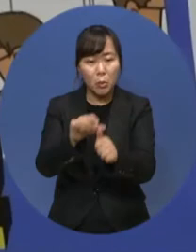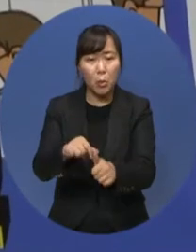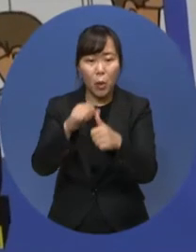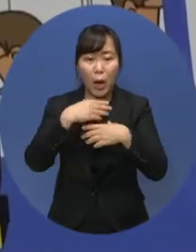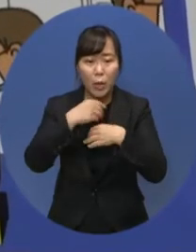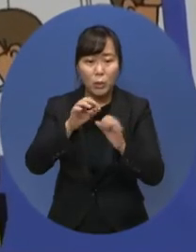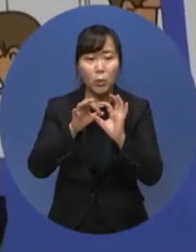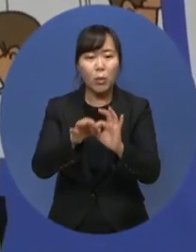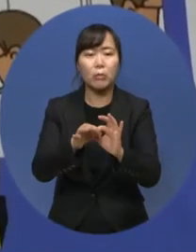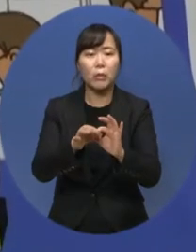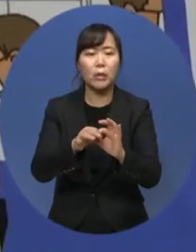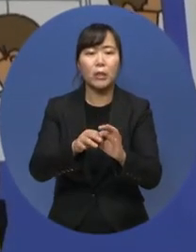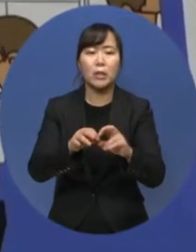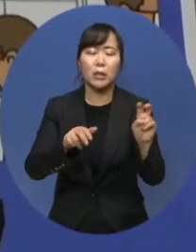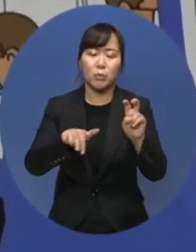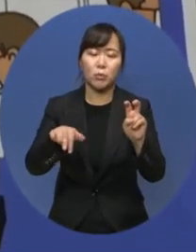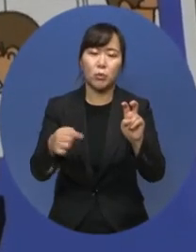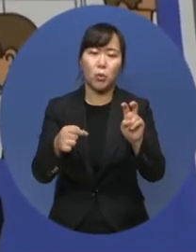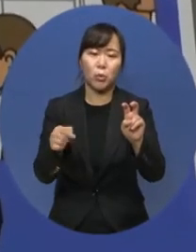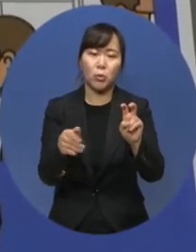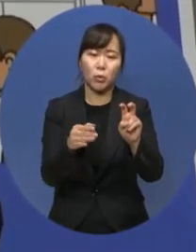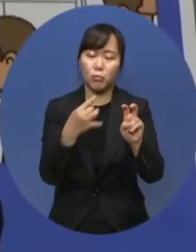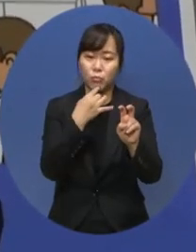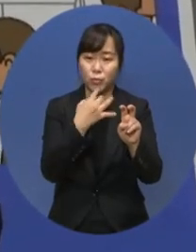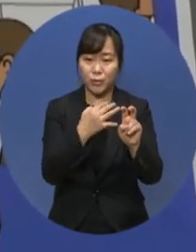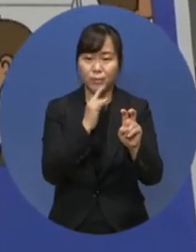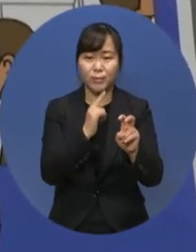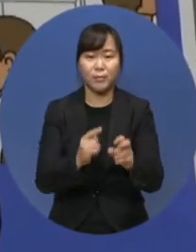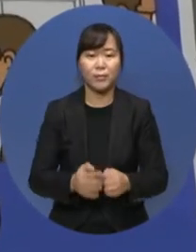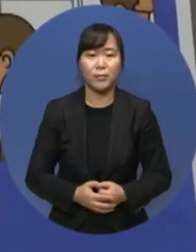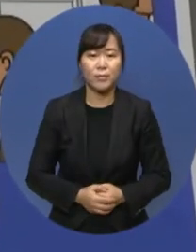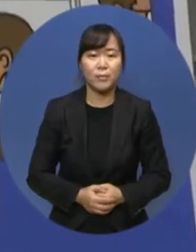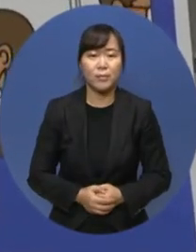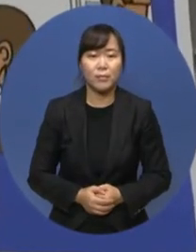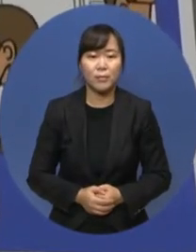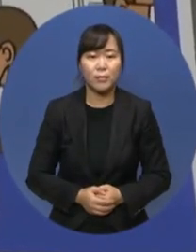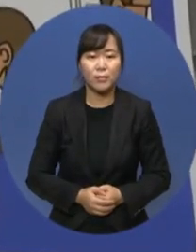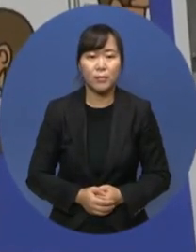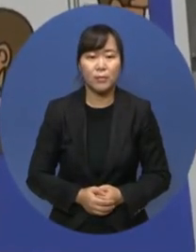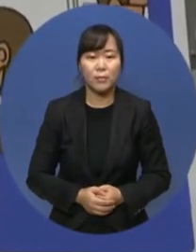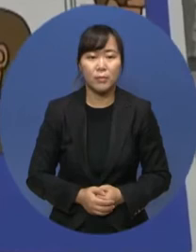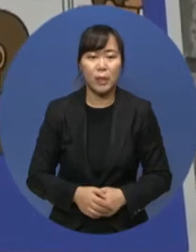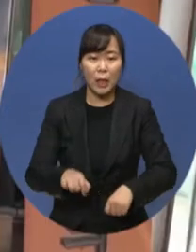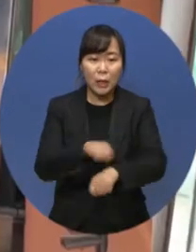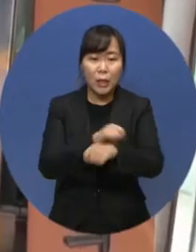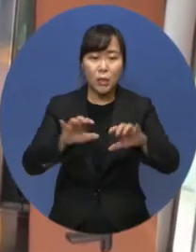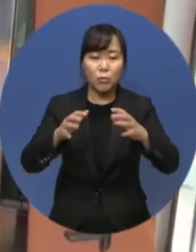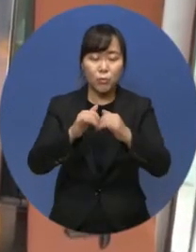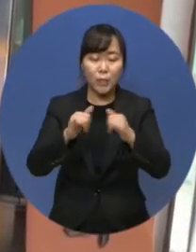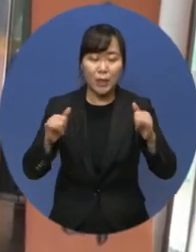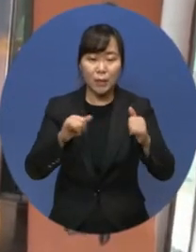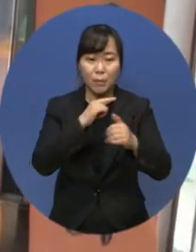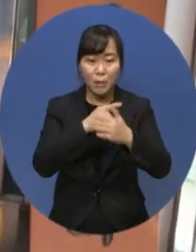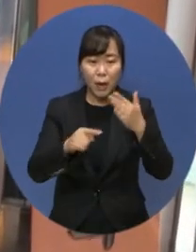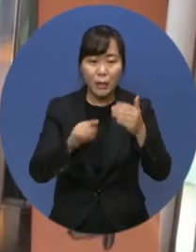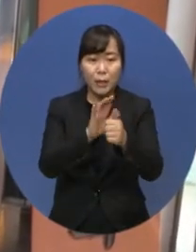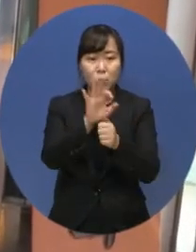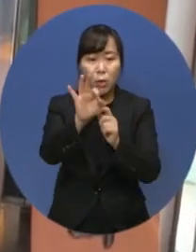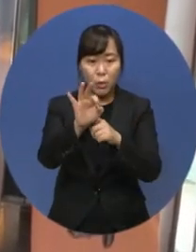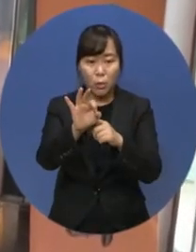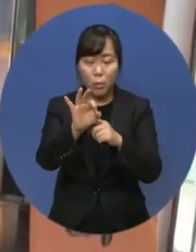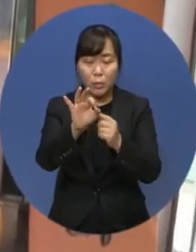고용안전에는 겨우 20조 원이 소요된 것으로 알려졌습니다. 특히 국민재난지원금이